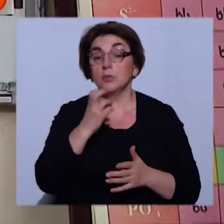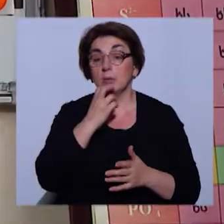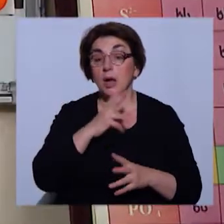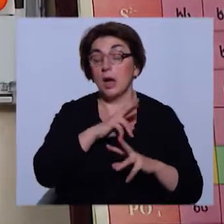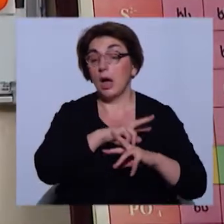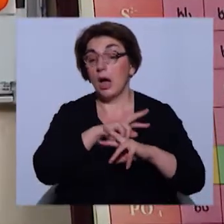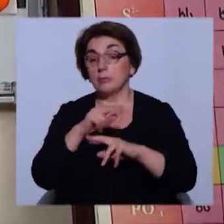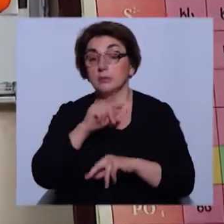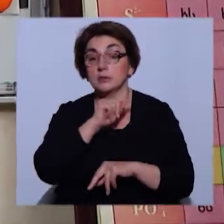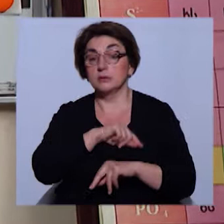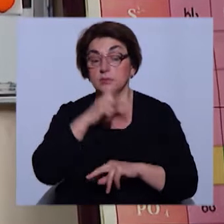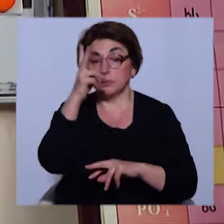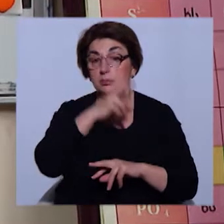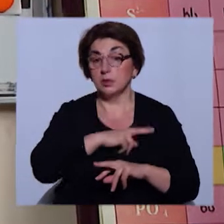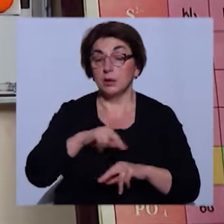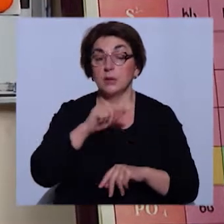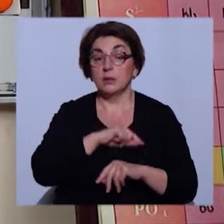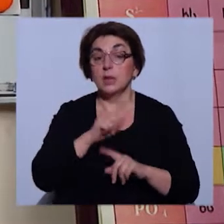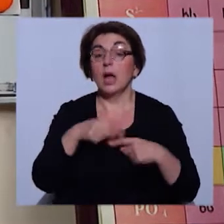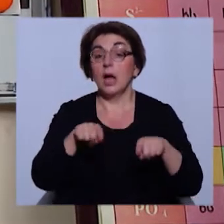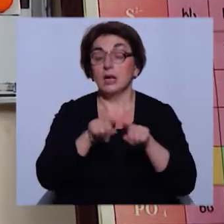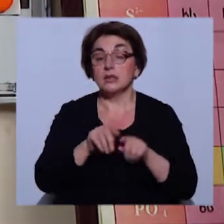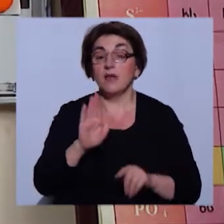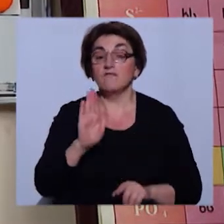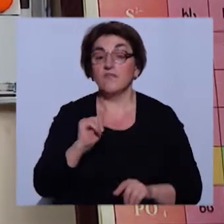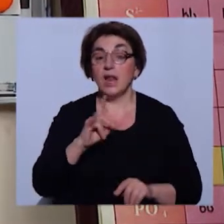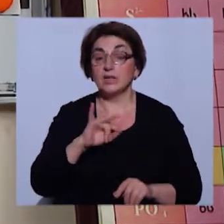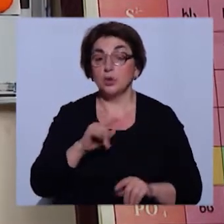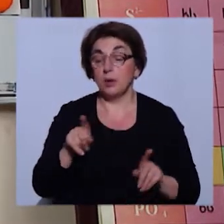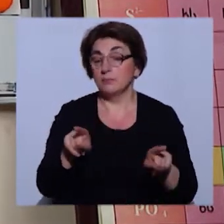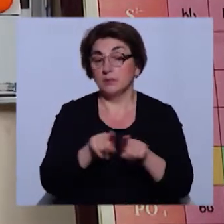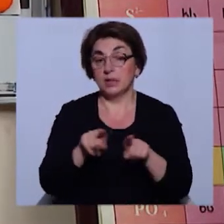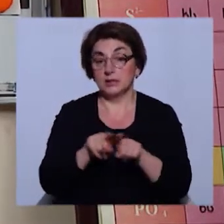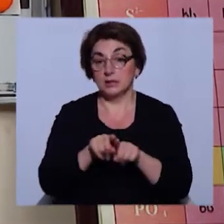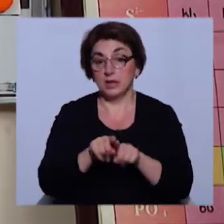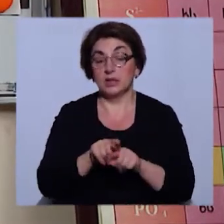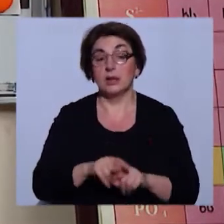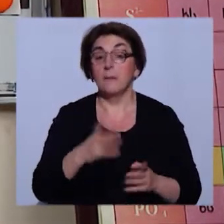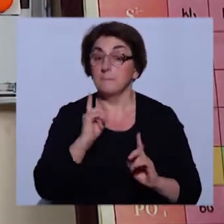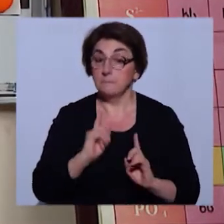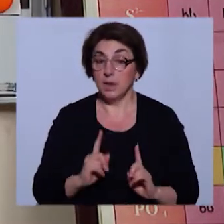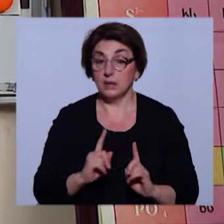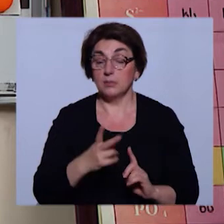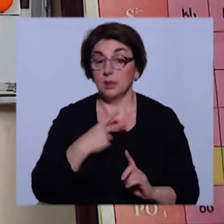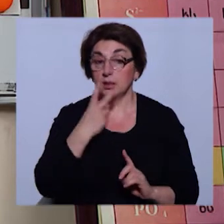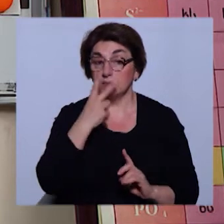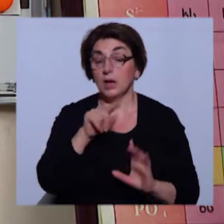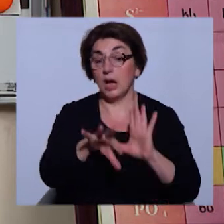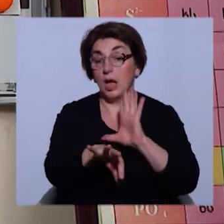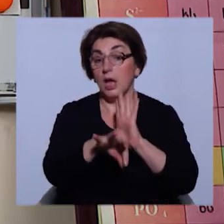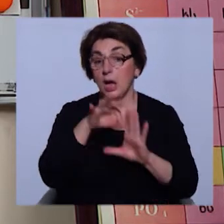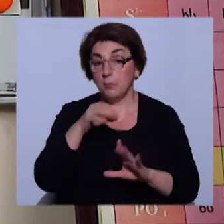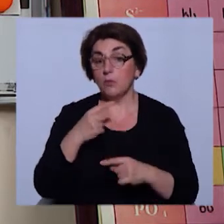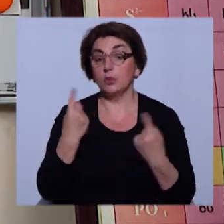მსგავსი თვისებები და ერთნაირი ვალენტობა. მაქსიმალურ ვალენტობაზე ვსაუბრობ. მაგრამ მოდი ახლაც